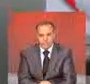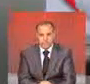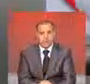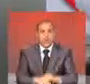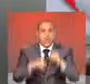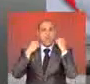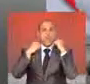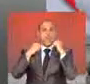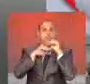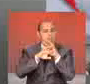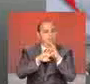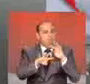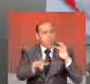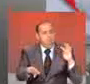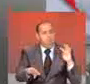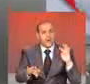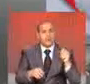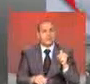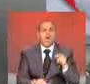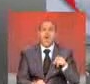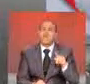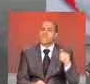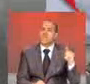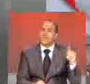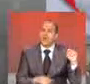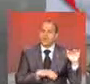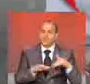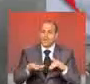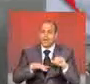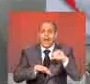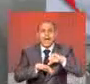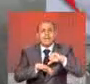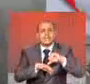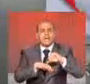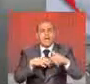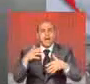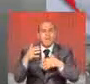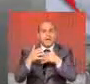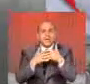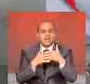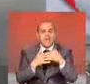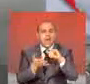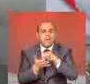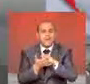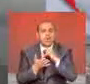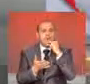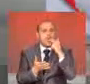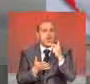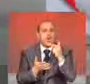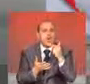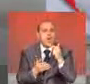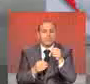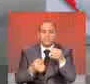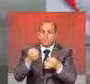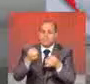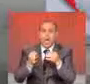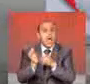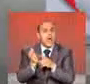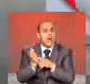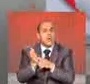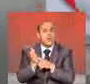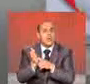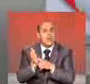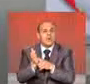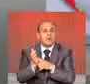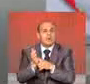مظاهرة حاشدة عدت بالآلاف غطت شوارع العاصمة الأمريكية واشنطن للمطالبة بالعدالة بعد أن